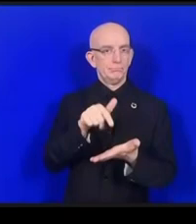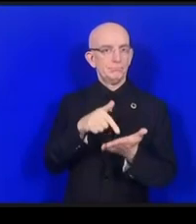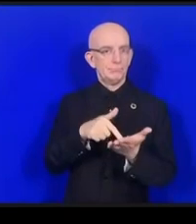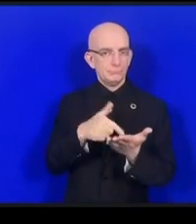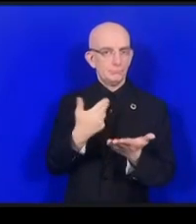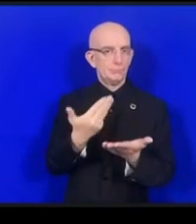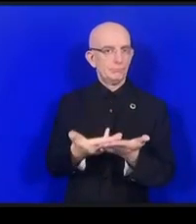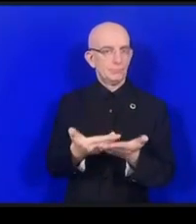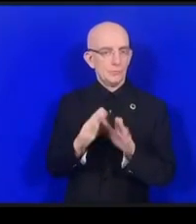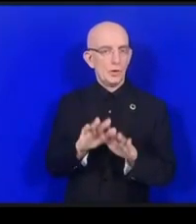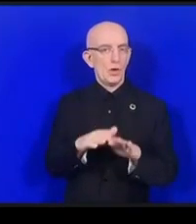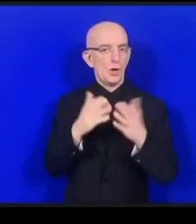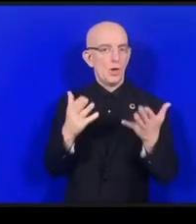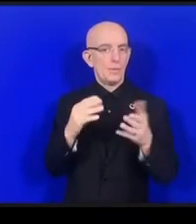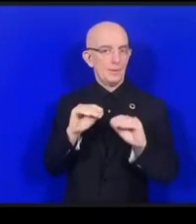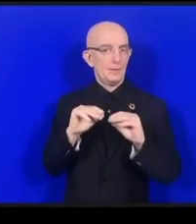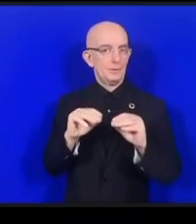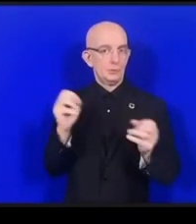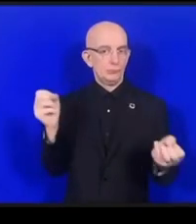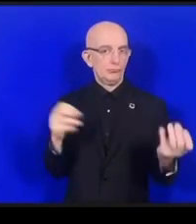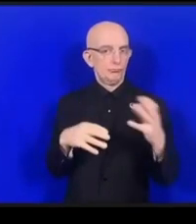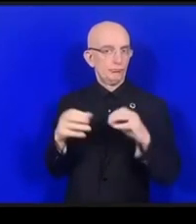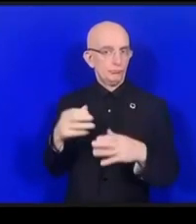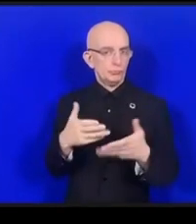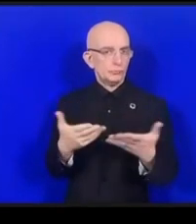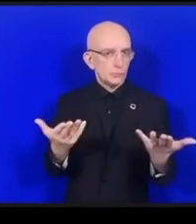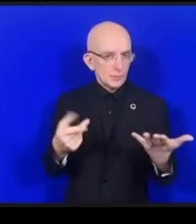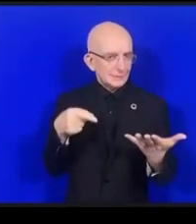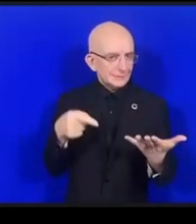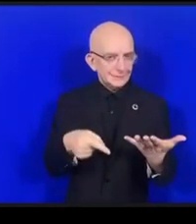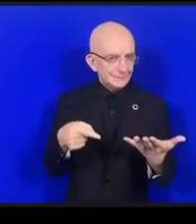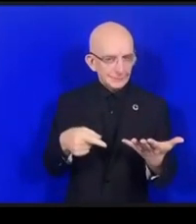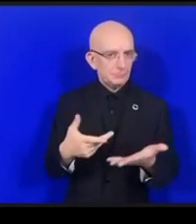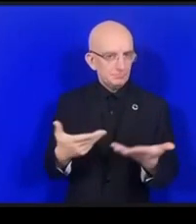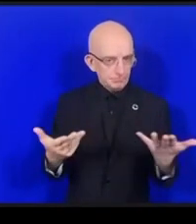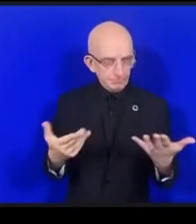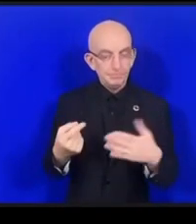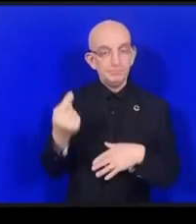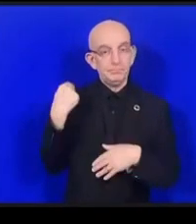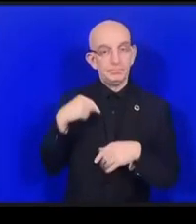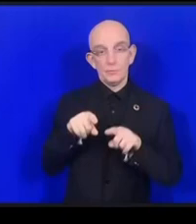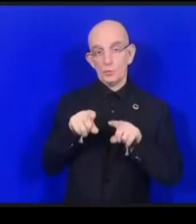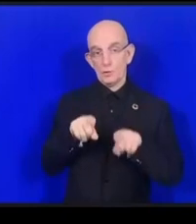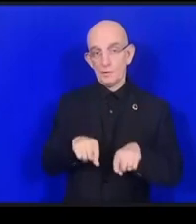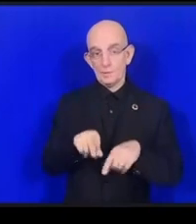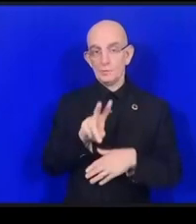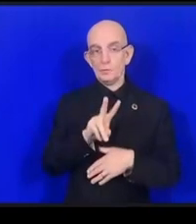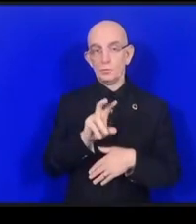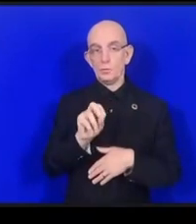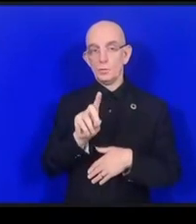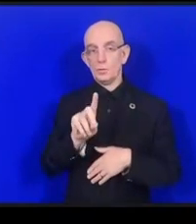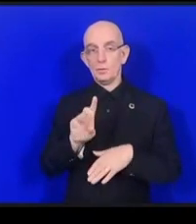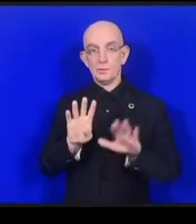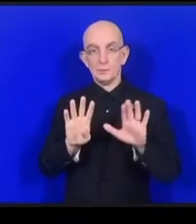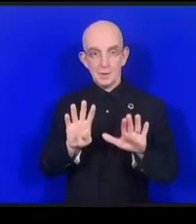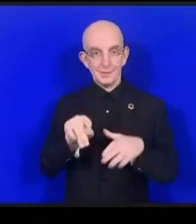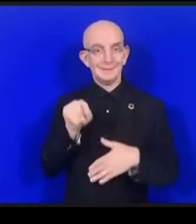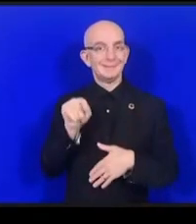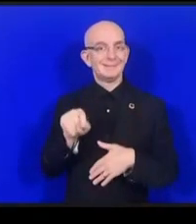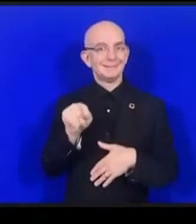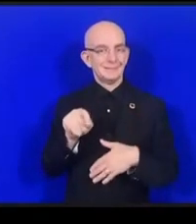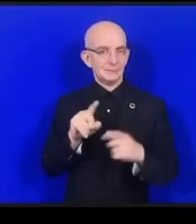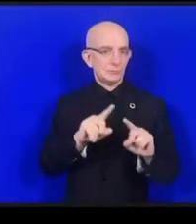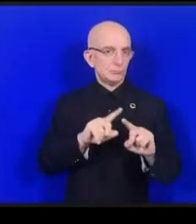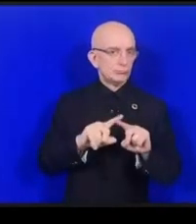ноябре 2019 года и динамичная коалиция была создана для того чтобы